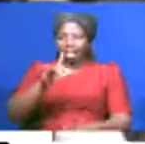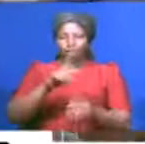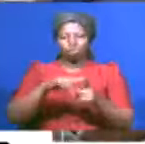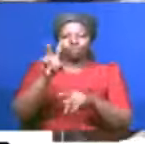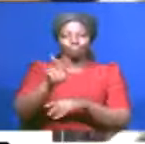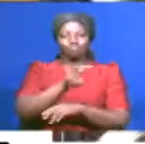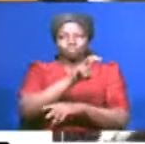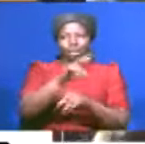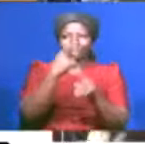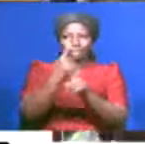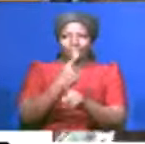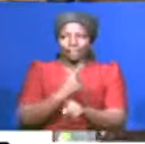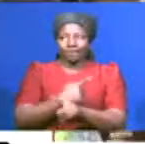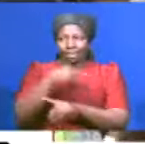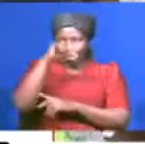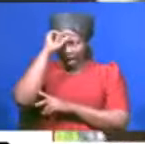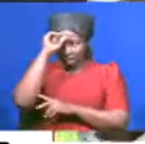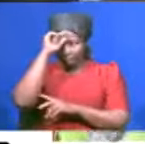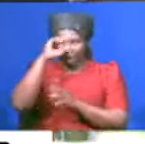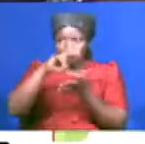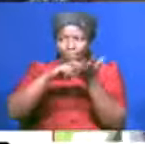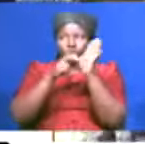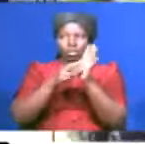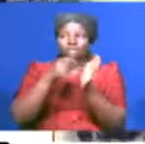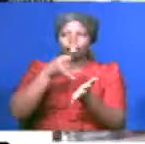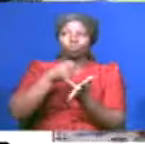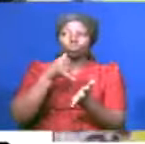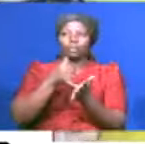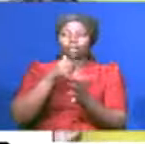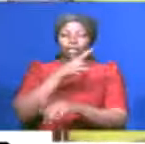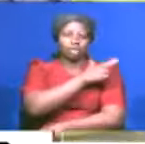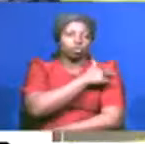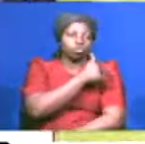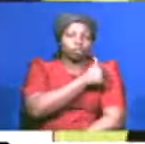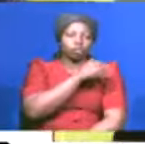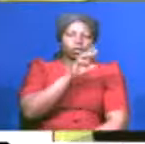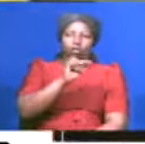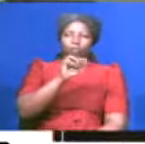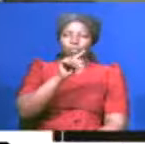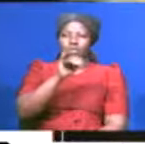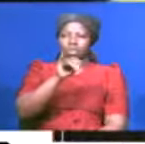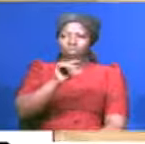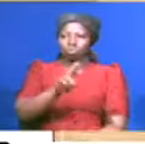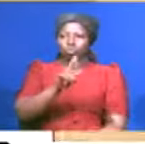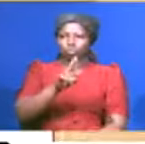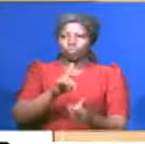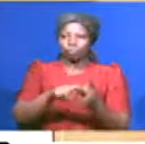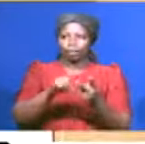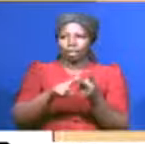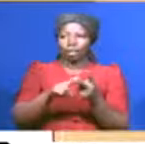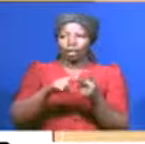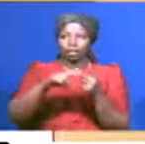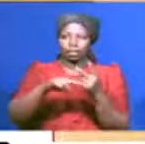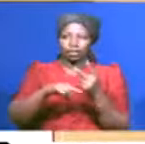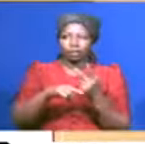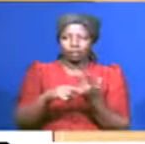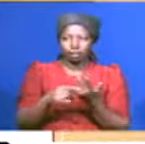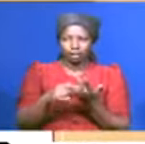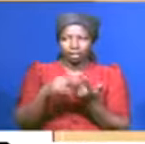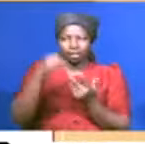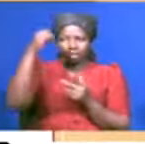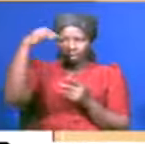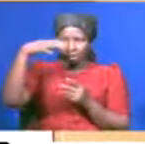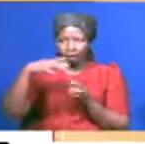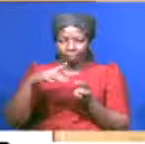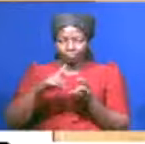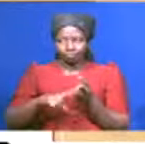miradi kadhaa ya serikali ikiwemo hospitali ya Mtito Andei, ua la stima, pamoja na